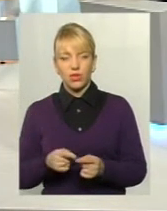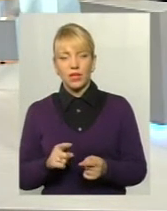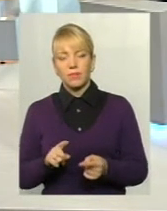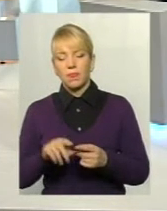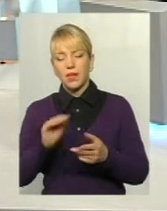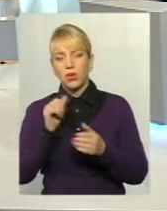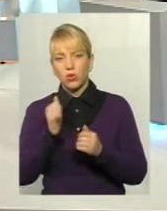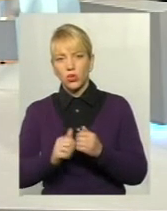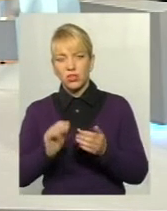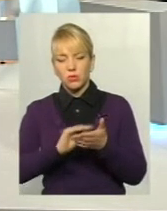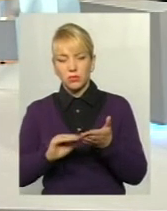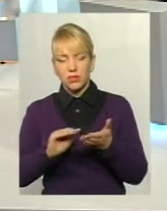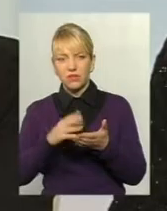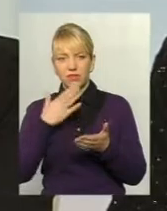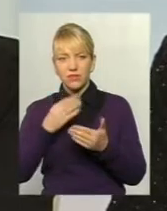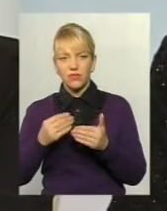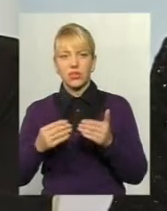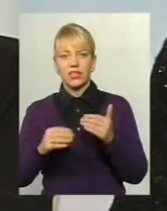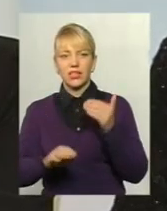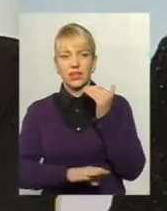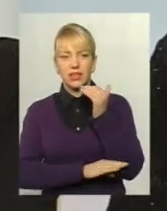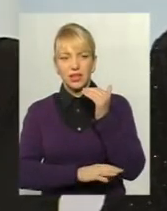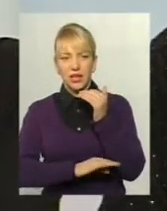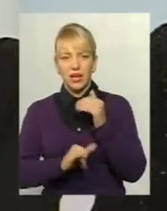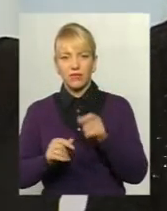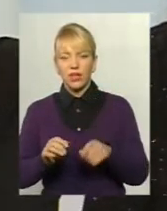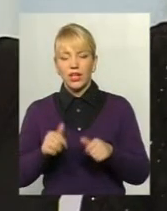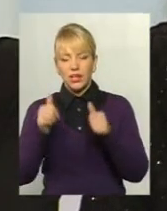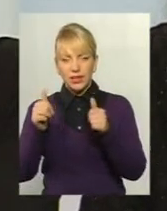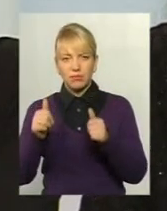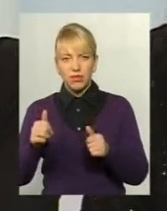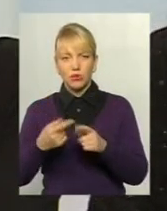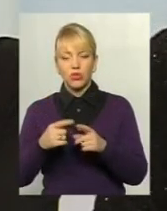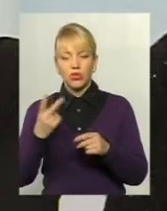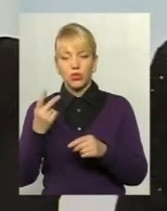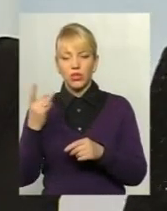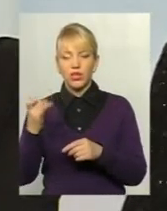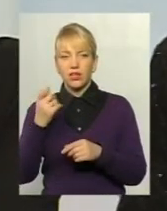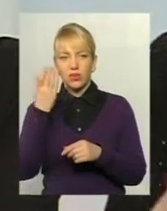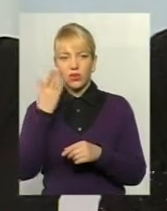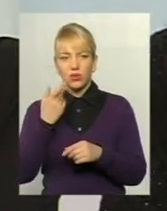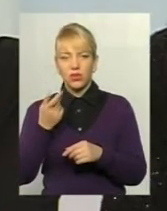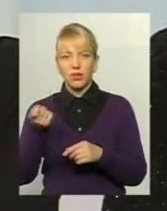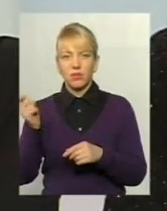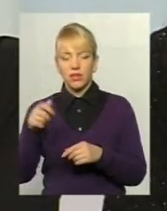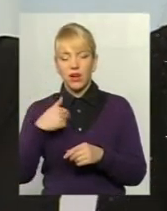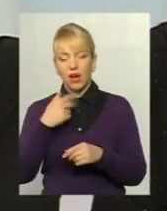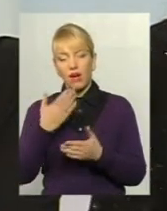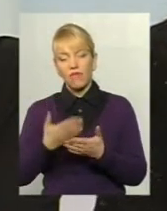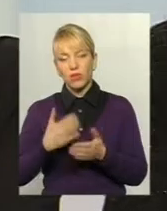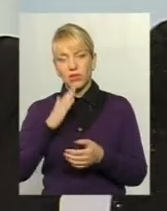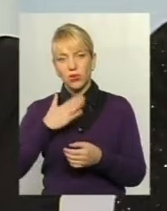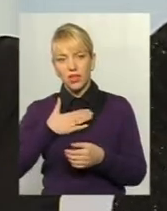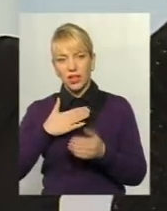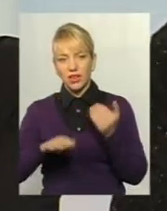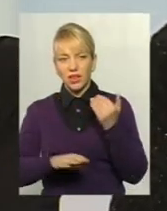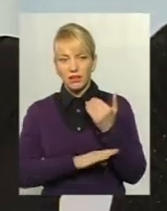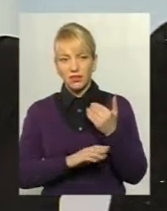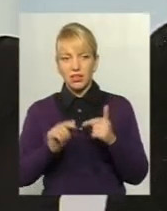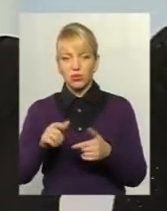дерево, повісив бірку, і тепер, коли ми приїхали другий раз, вони приходили і показували, а ось наше деревце, а ось тут перша